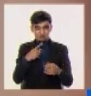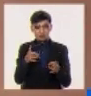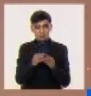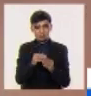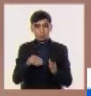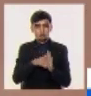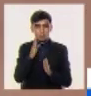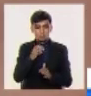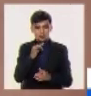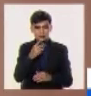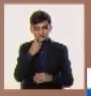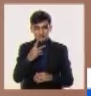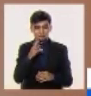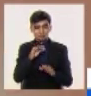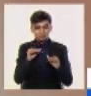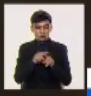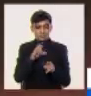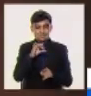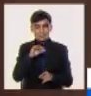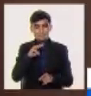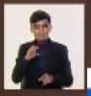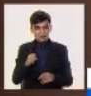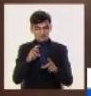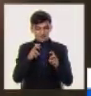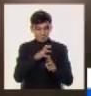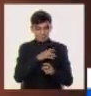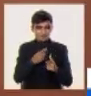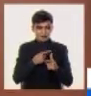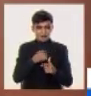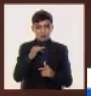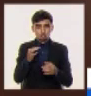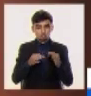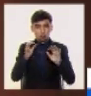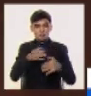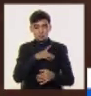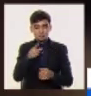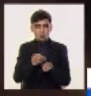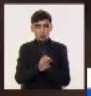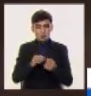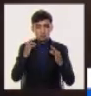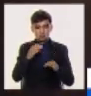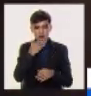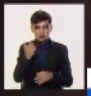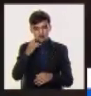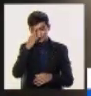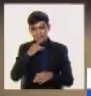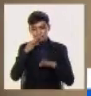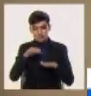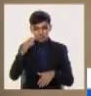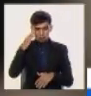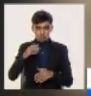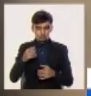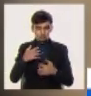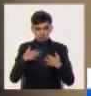дэниэла смагулов прощается с симбой ребенка конфисковали по решению суда владельцы не оказалось разрешение на ввоз казахстан дикого животного